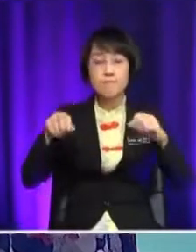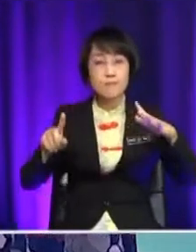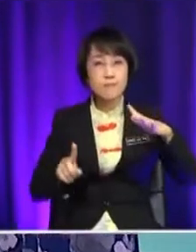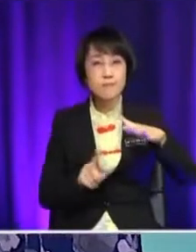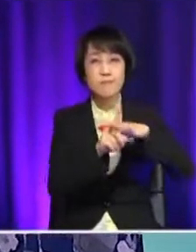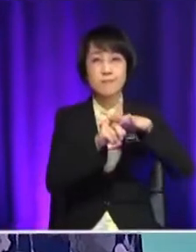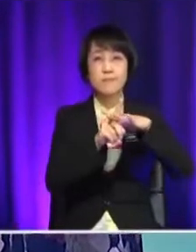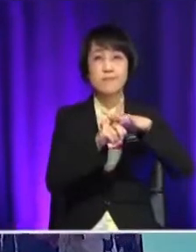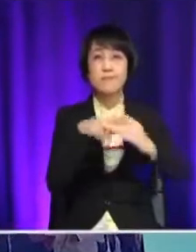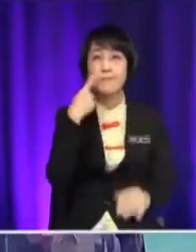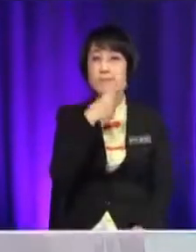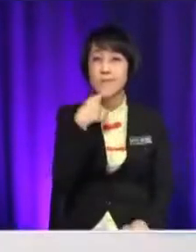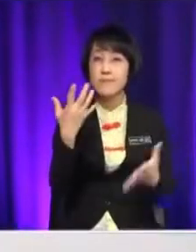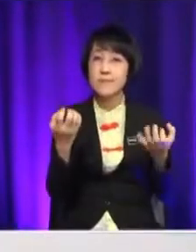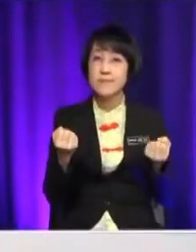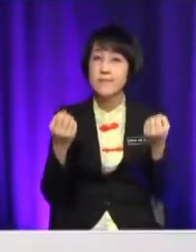siapa yang seterusnya?